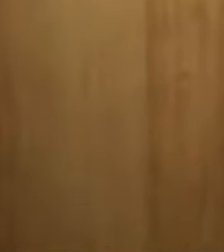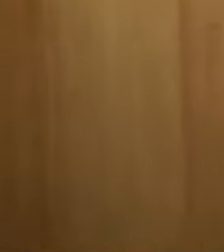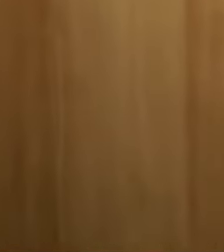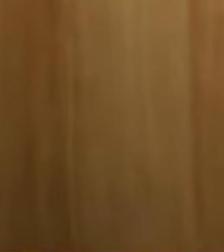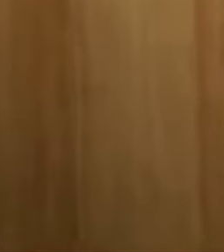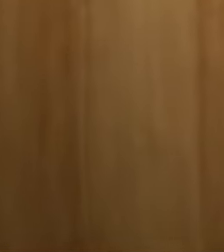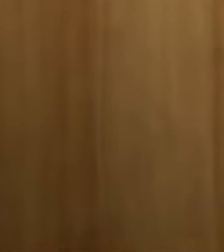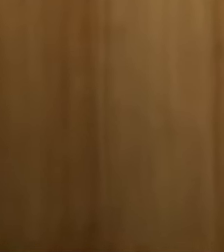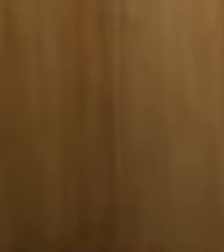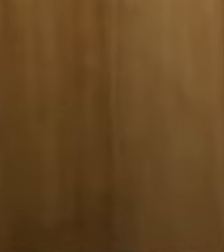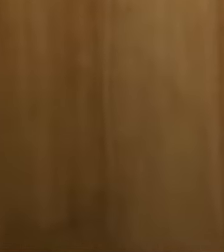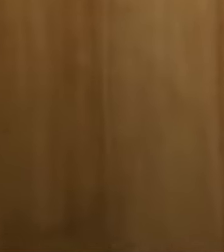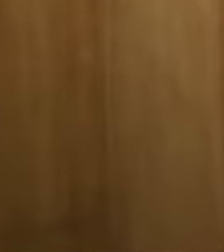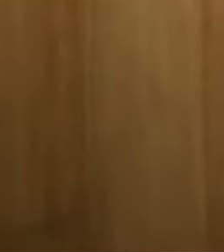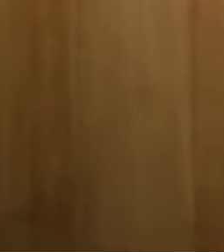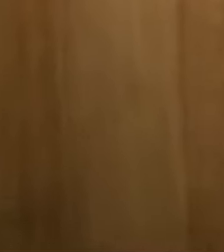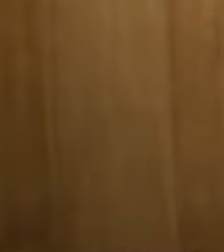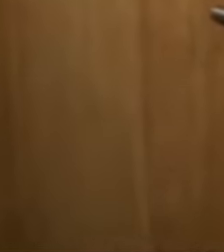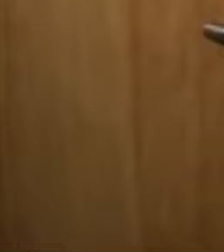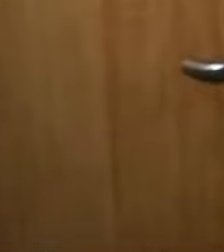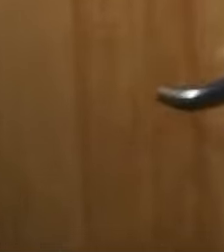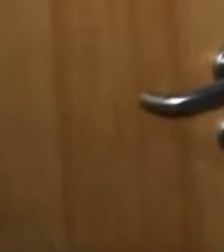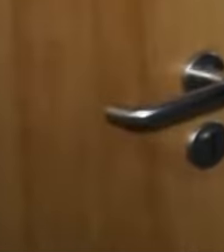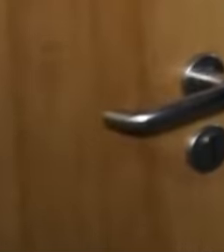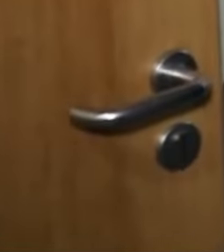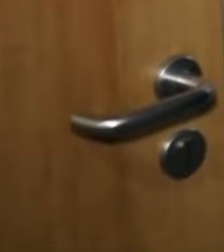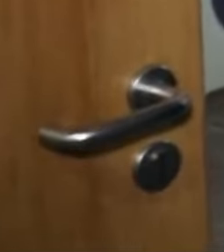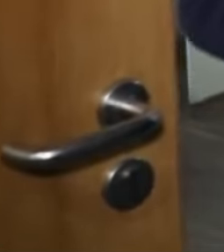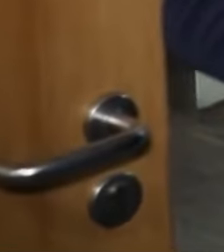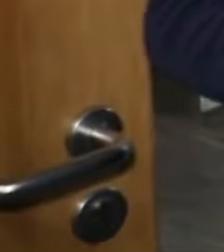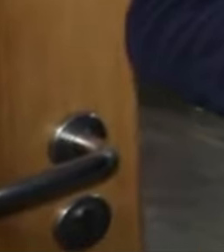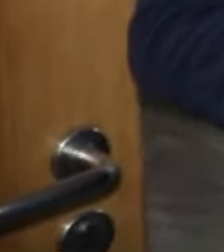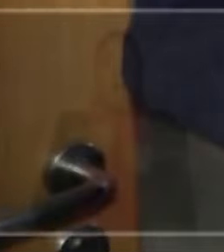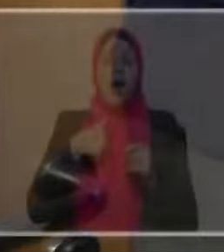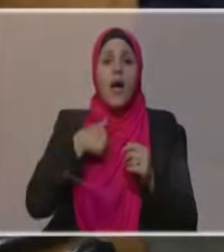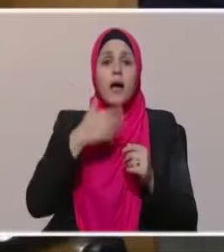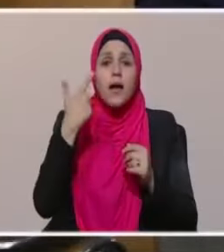ماشي. احكي لي بقى محمد ايه الموضوع ده؟ الموضوع اللي انا كنت بدور على والدتي